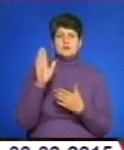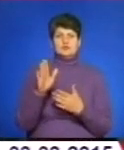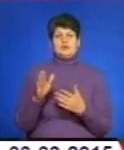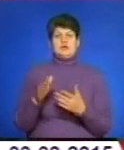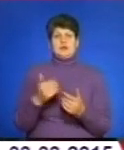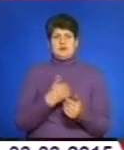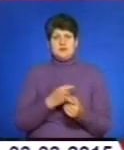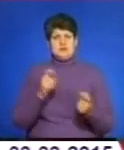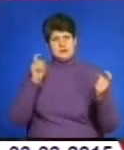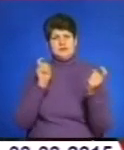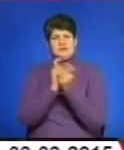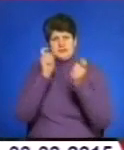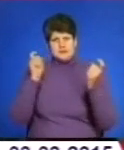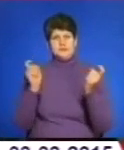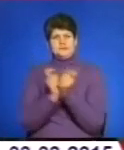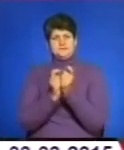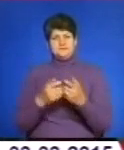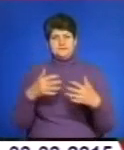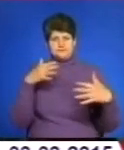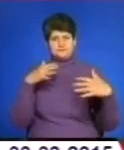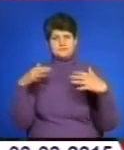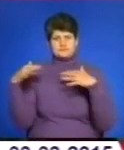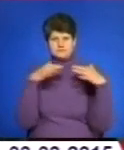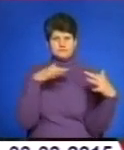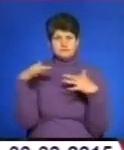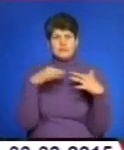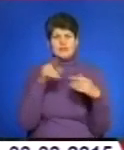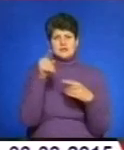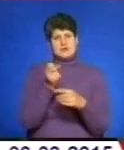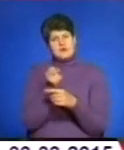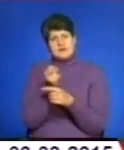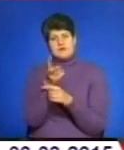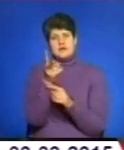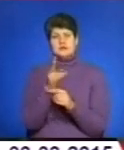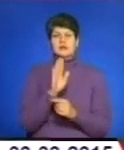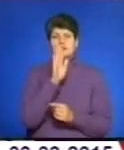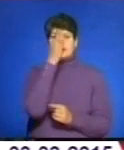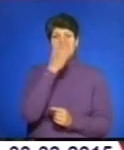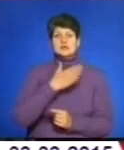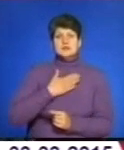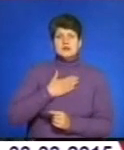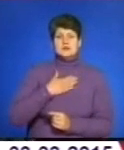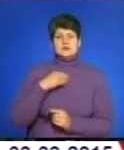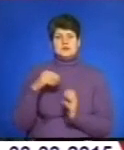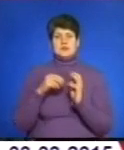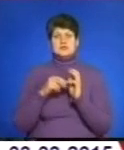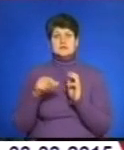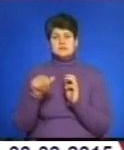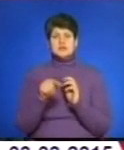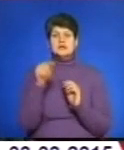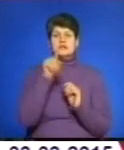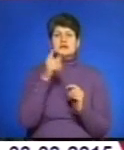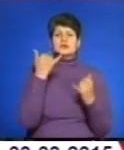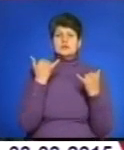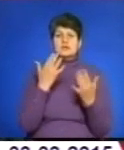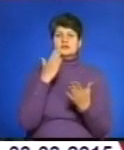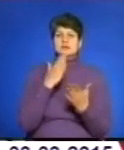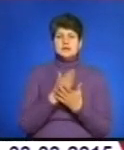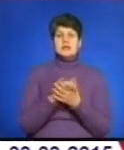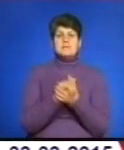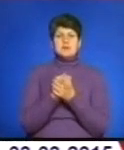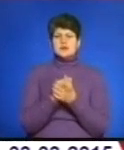Ми вважаємо, не можна зараз говорити про мир, коли ворог на нашій землі. У нас